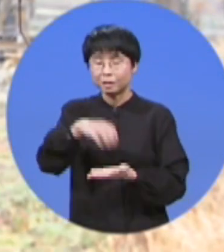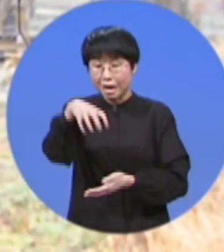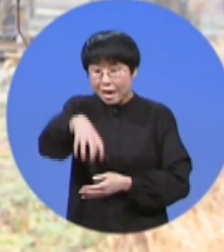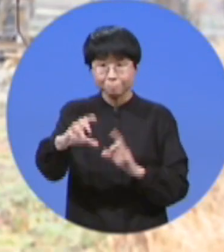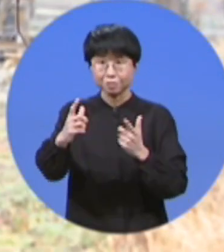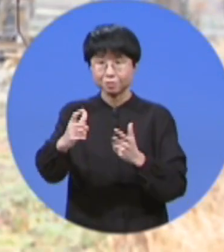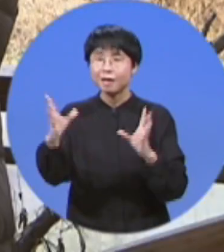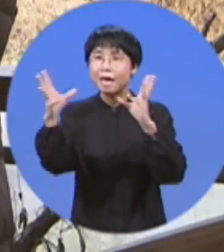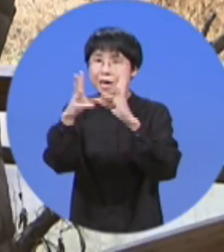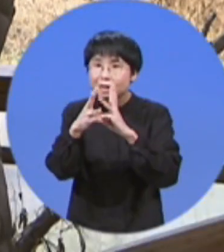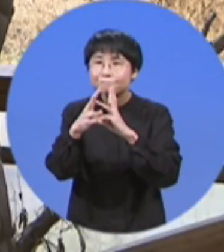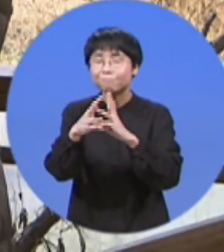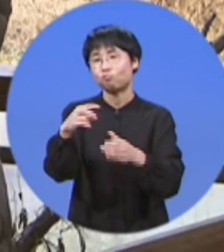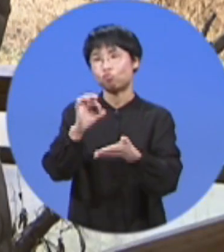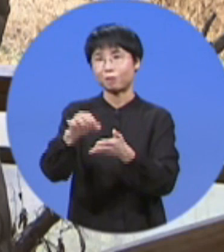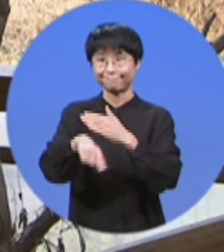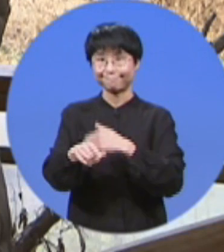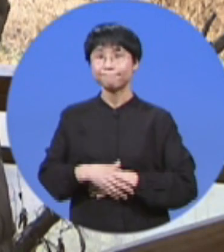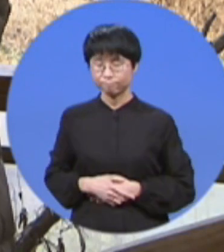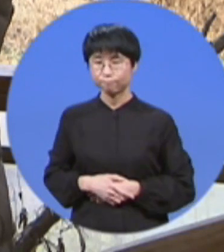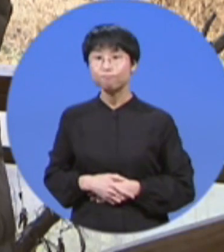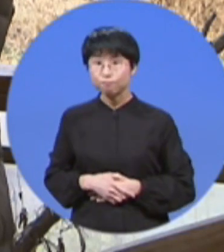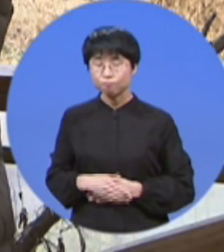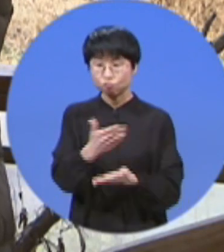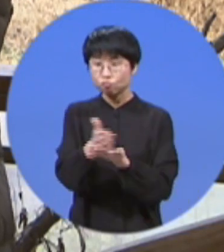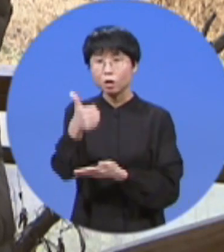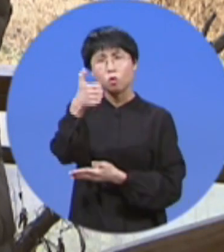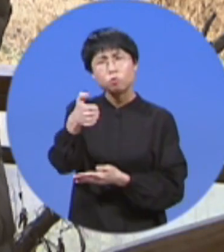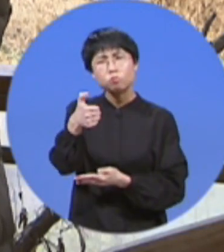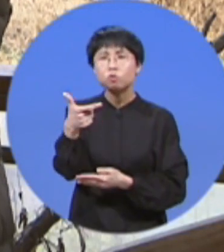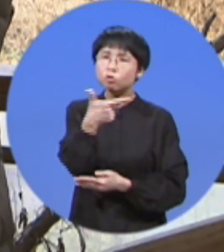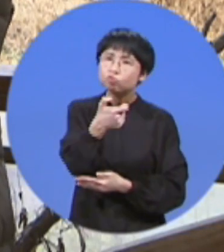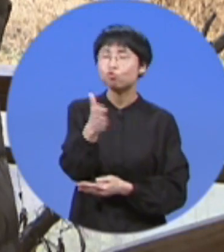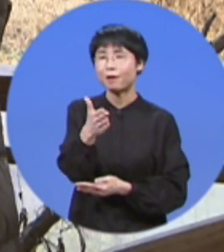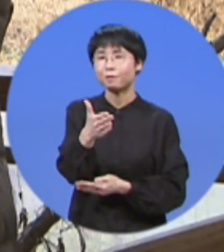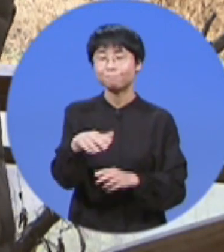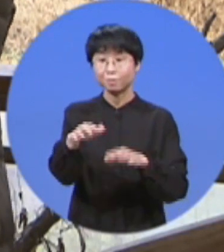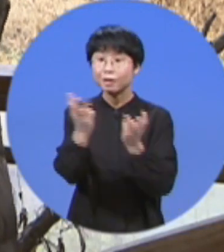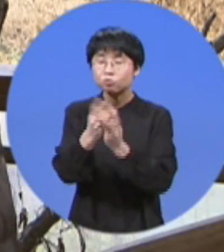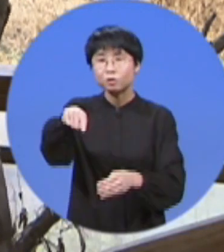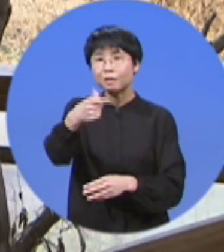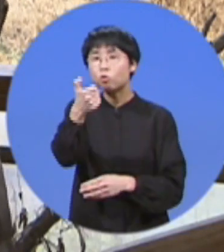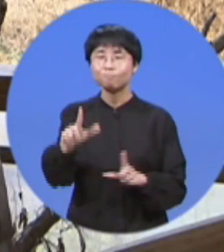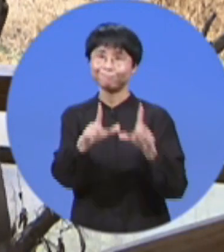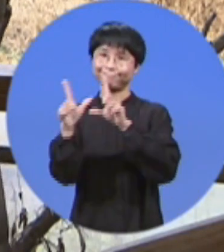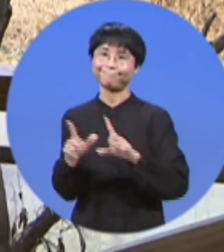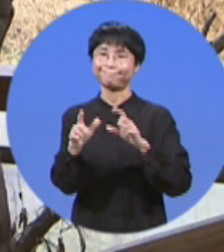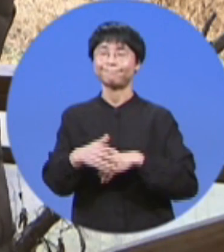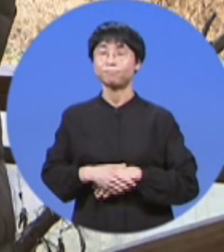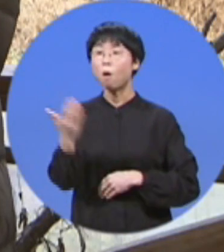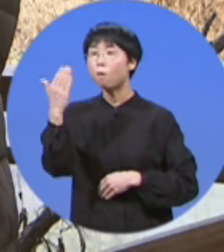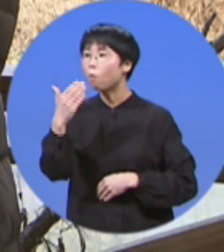させてもらいました。だいたい 5、60種類、頭数でいうと150ぐらいが暮らしてます。 なるほ